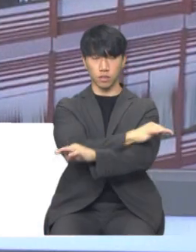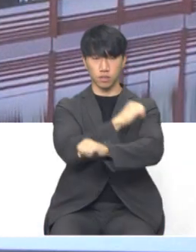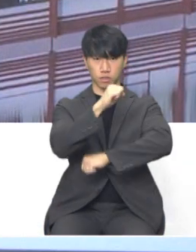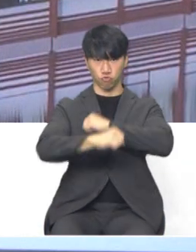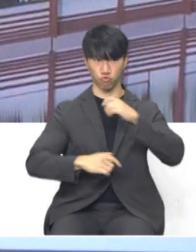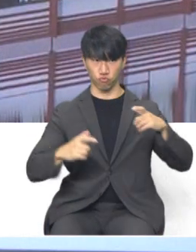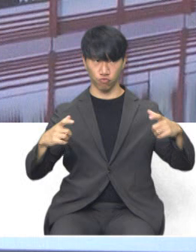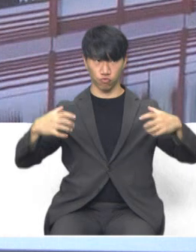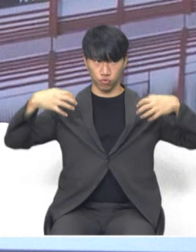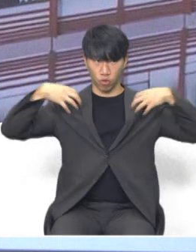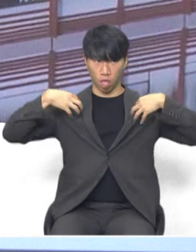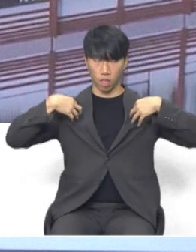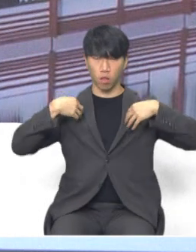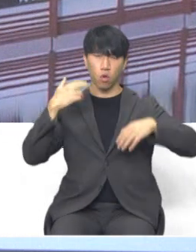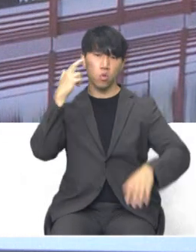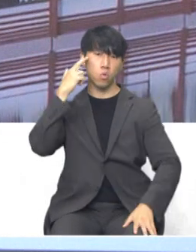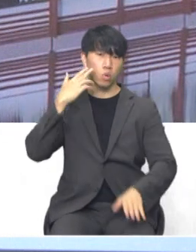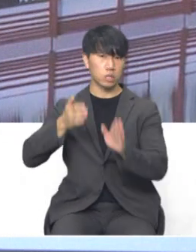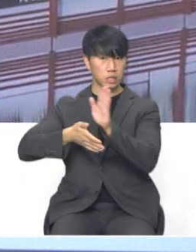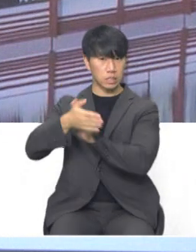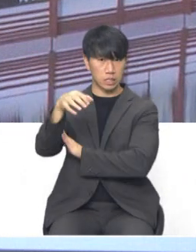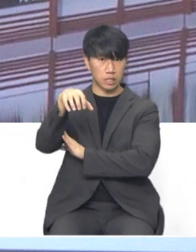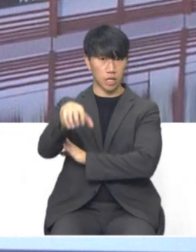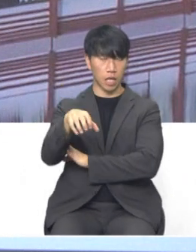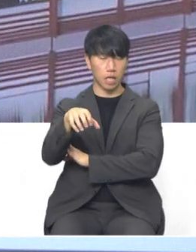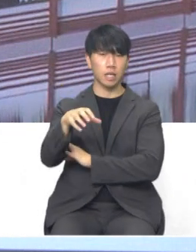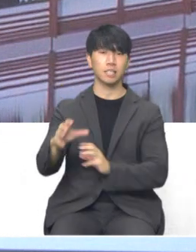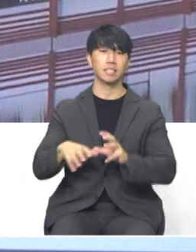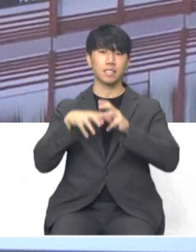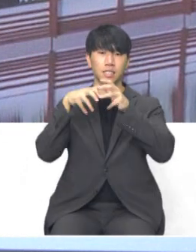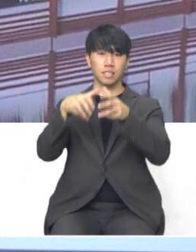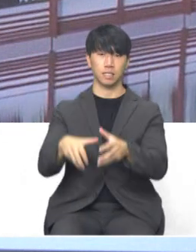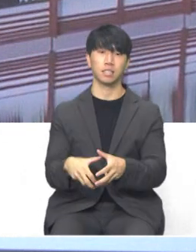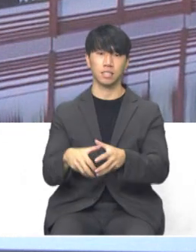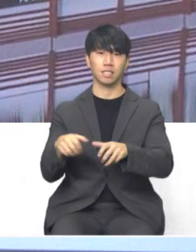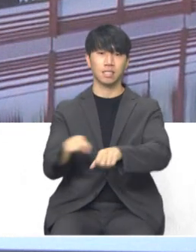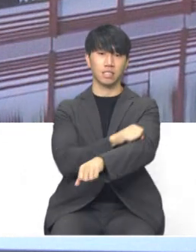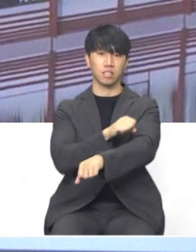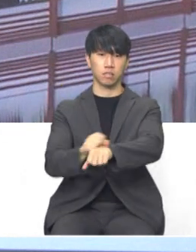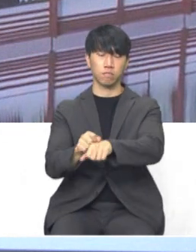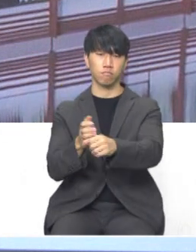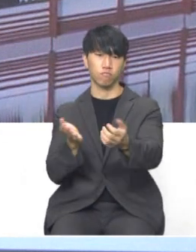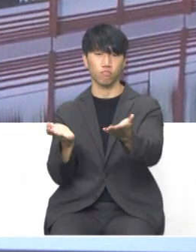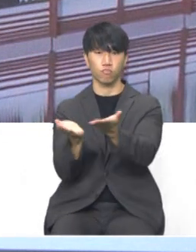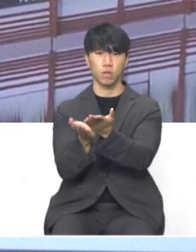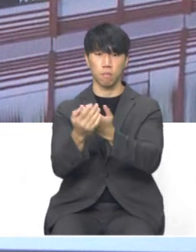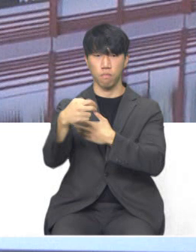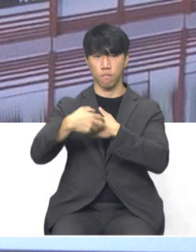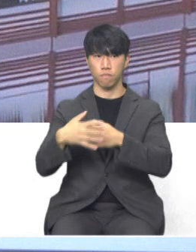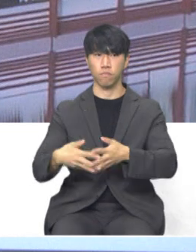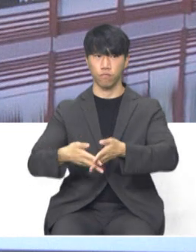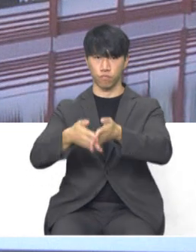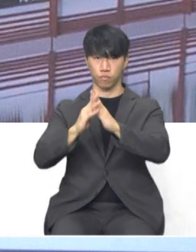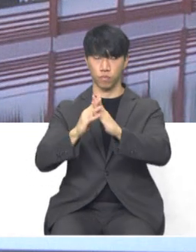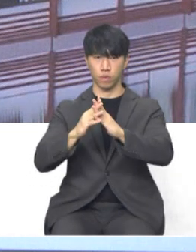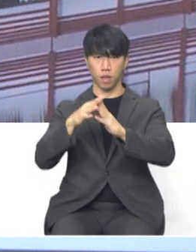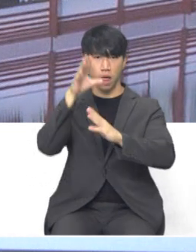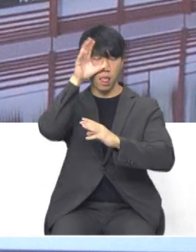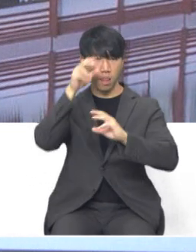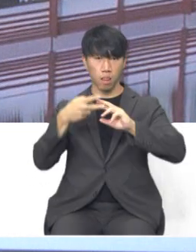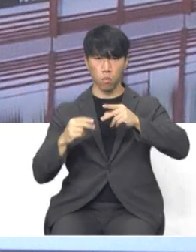인천경제자유구역청이 송도국제도시병원 부지에 글로벌 특화병원 유치를 추진합니다. 차병원이 세포치료,